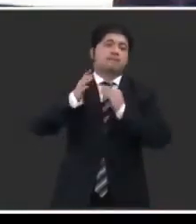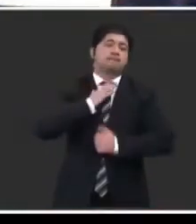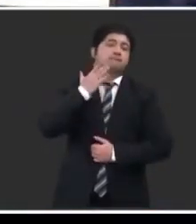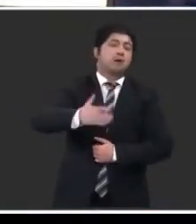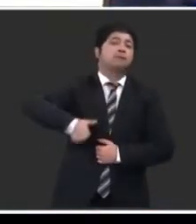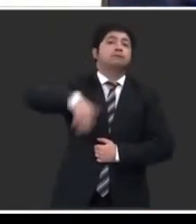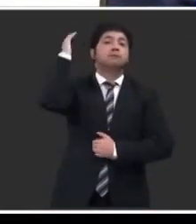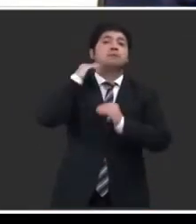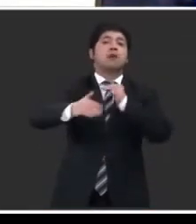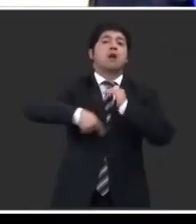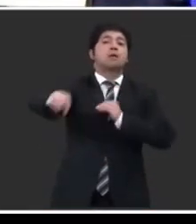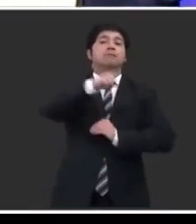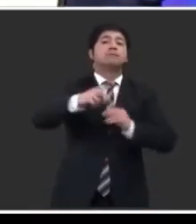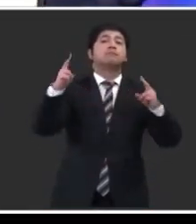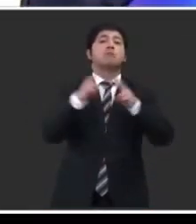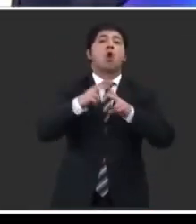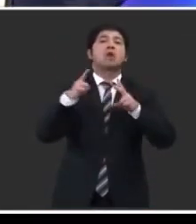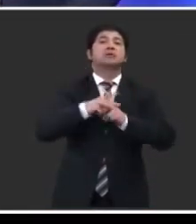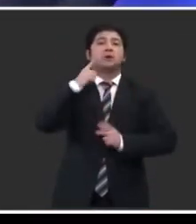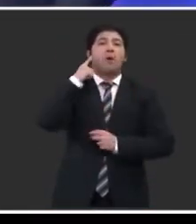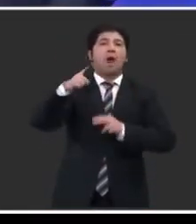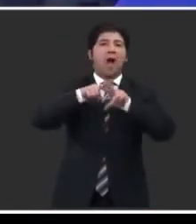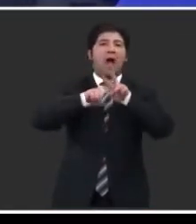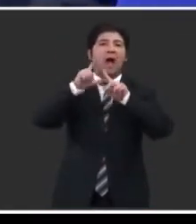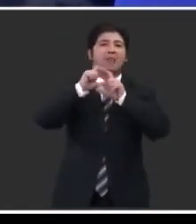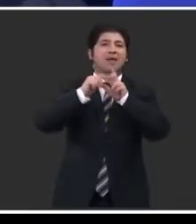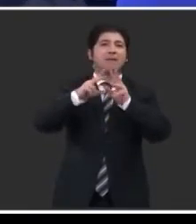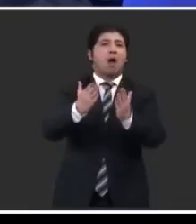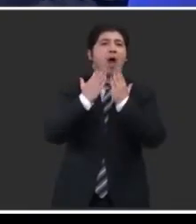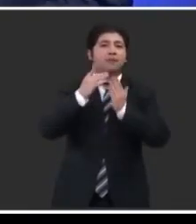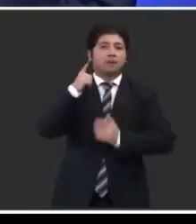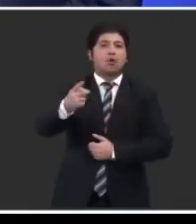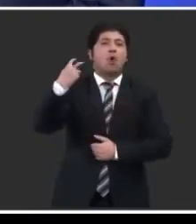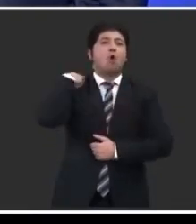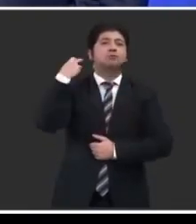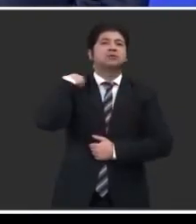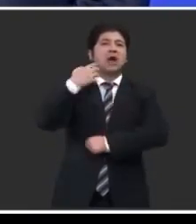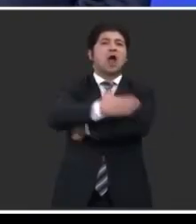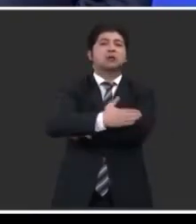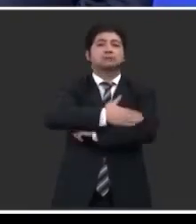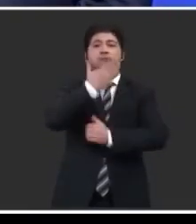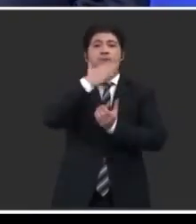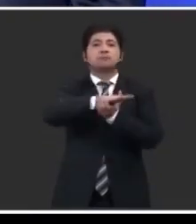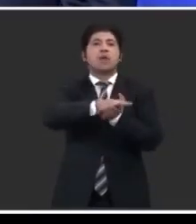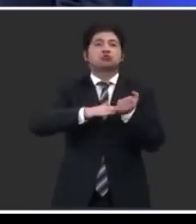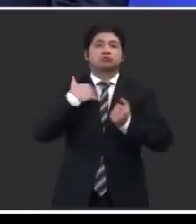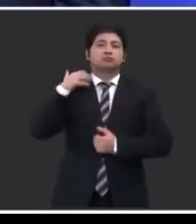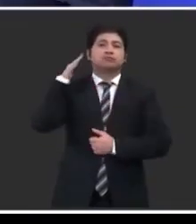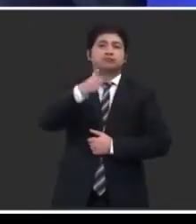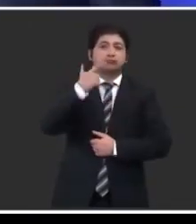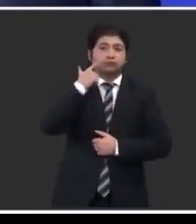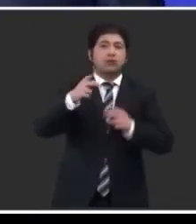polis akademimizin bir kasımdaki 6 dönem Komiser yardımcıları Mezuniyet töreninde